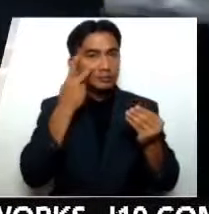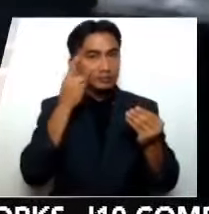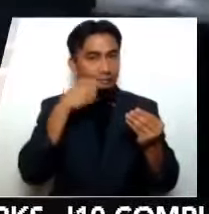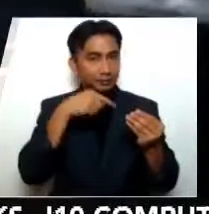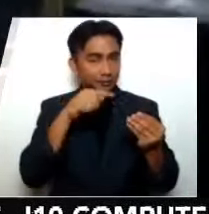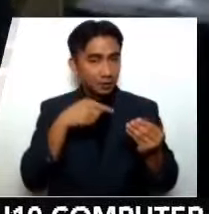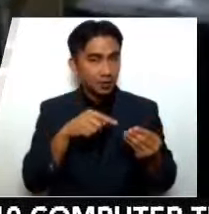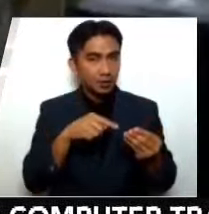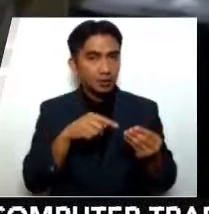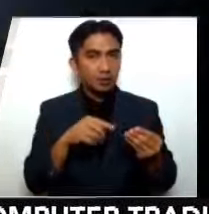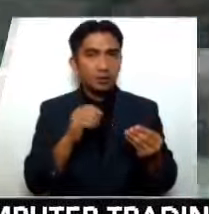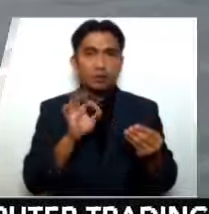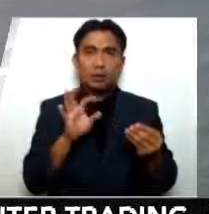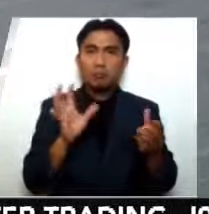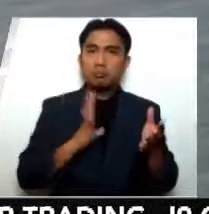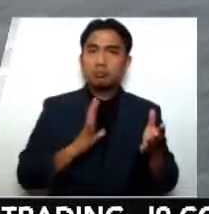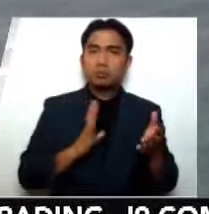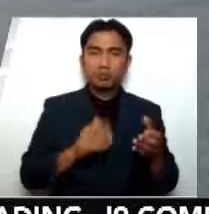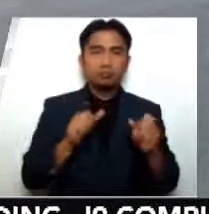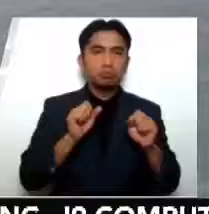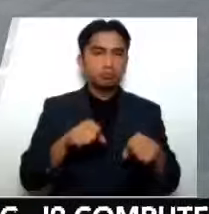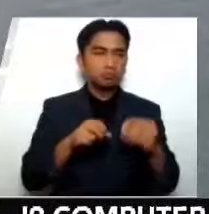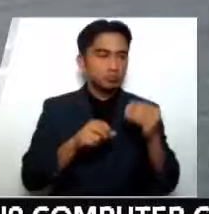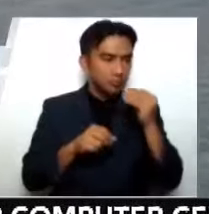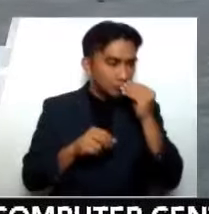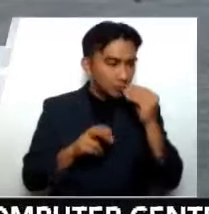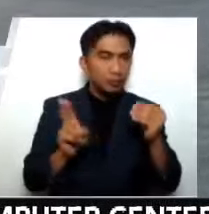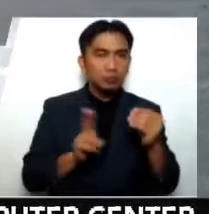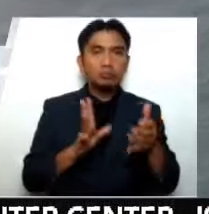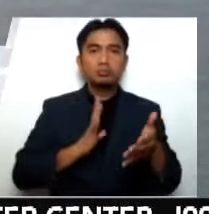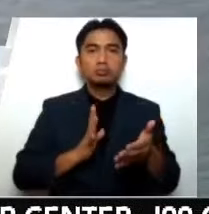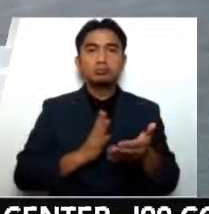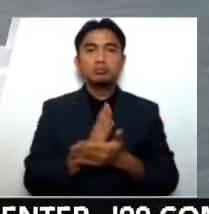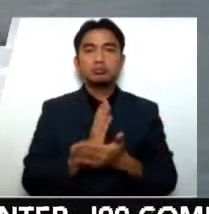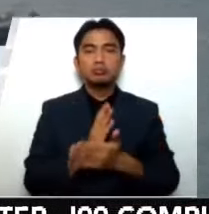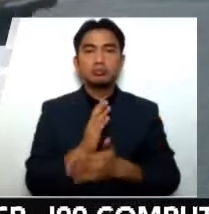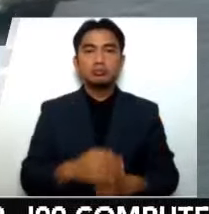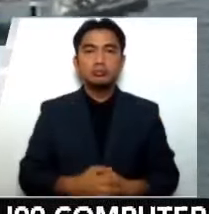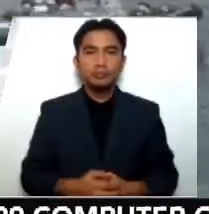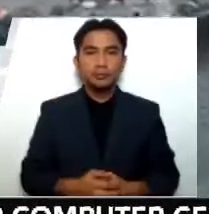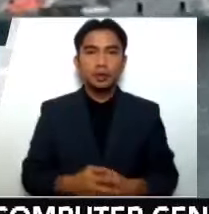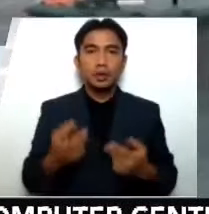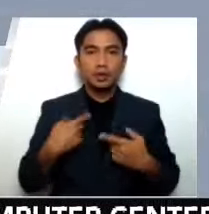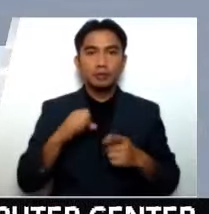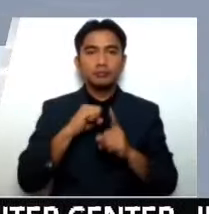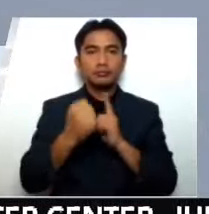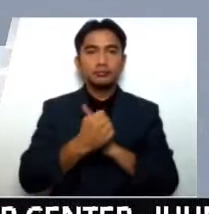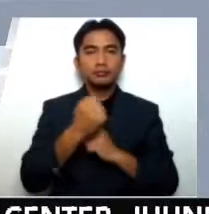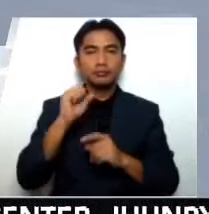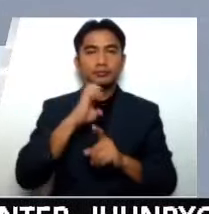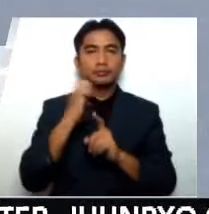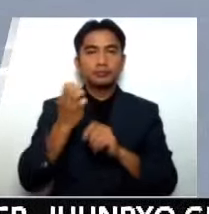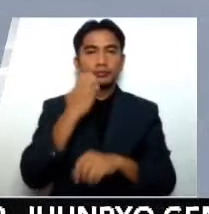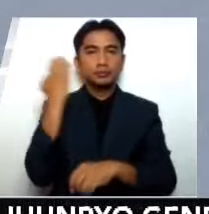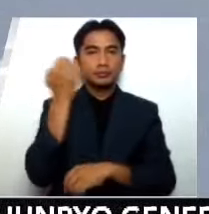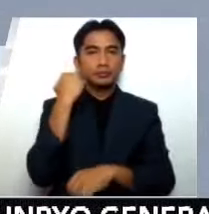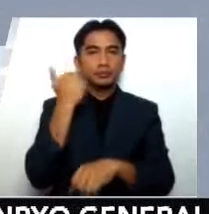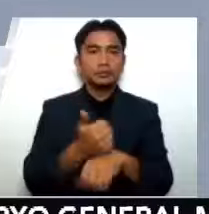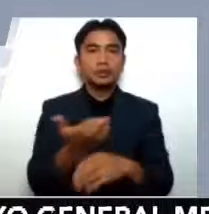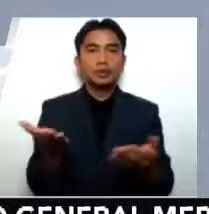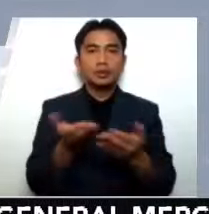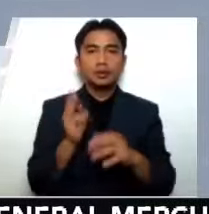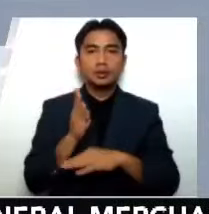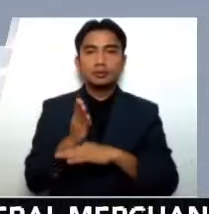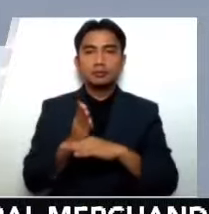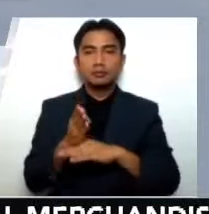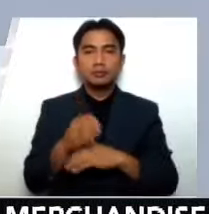ganun, okay din yan. Hindi na rekomenda na rin ang pagdedeklara ng state of calamity sa buong Bataan. Sa ngayon, hindi pa rin